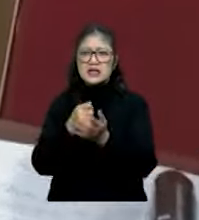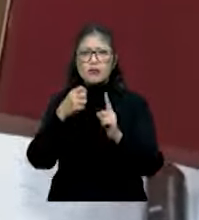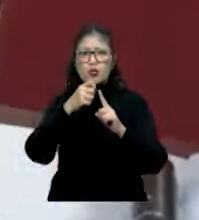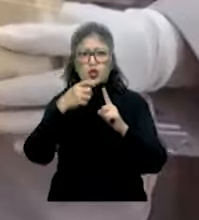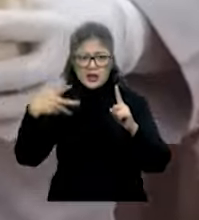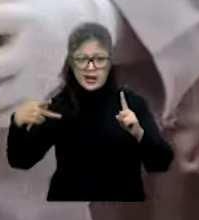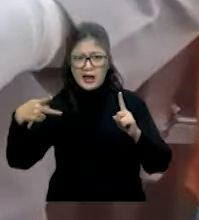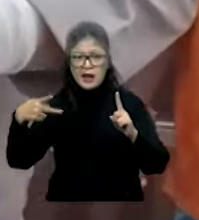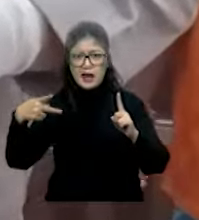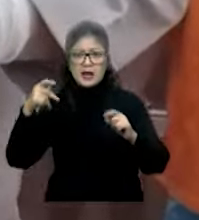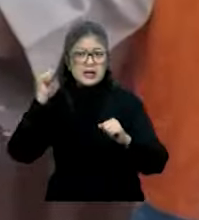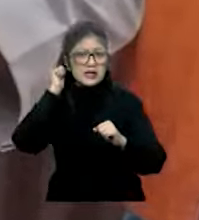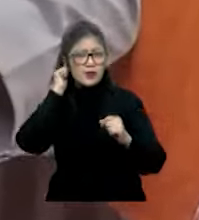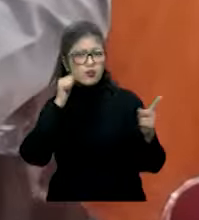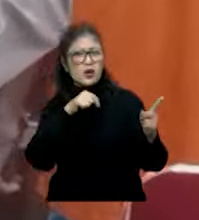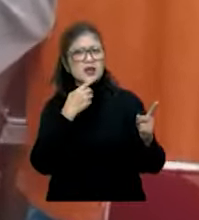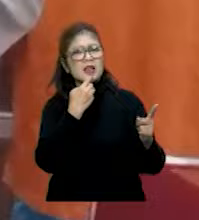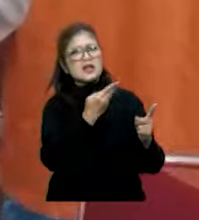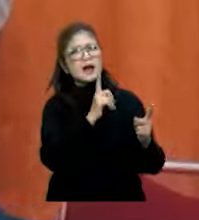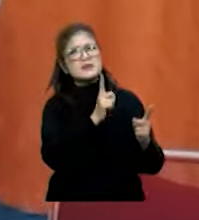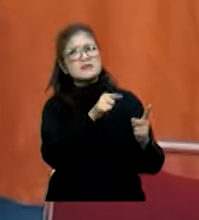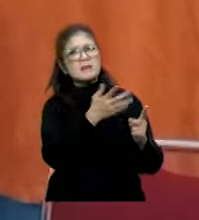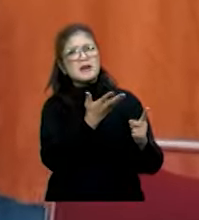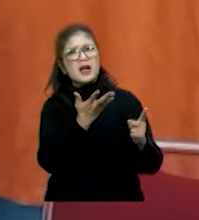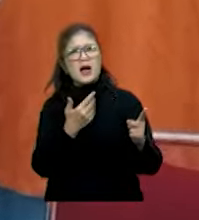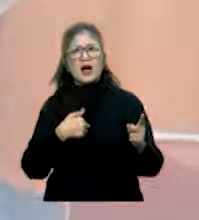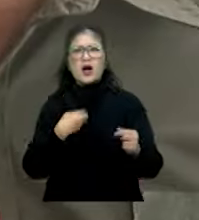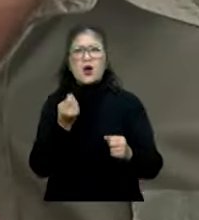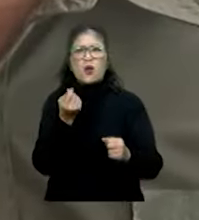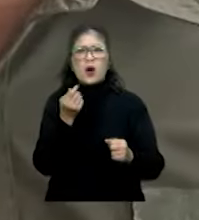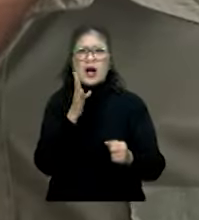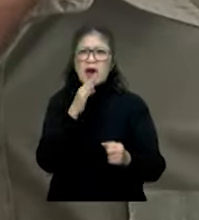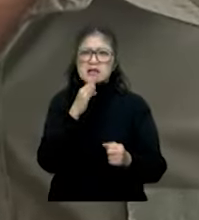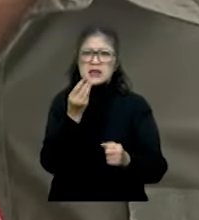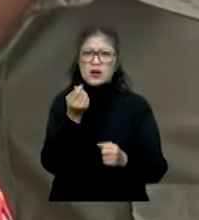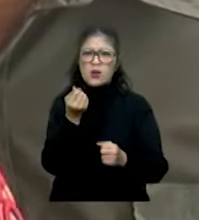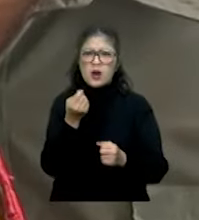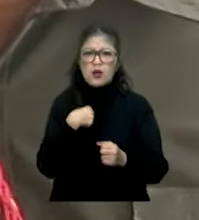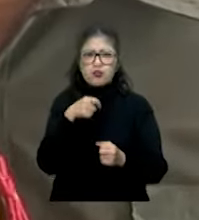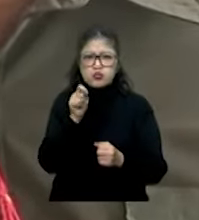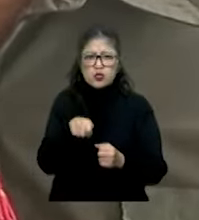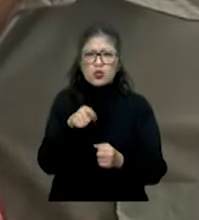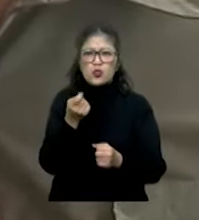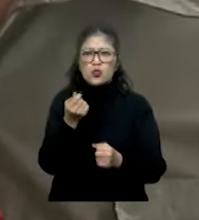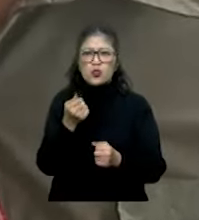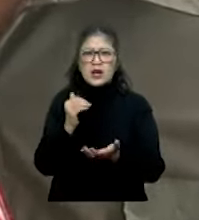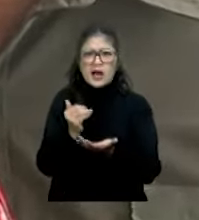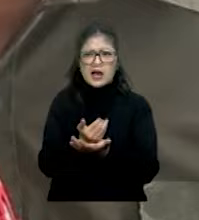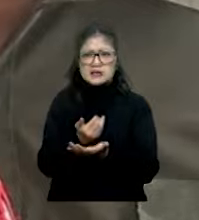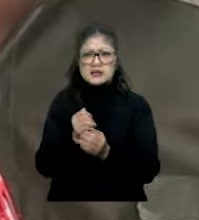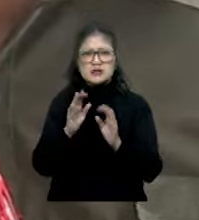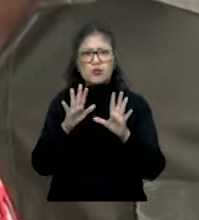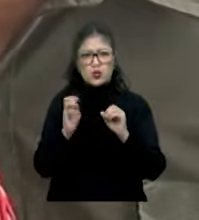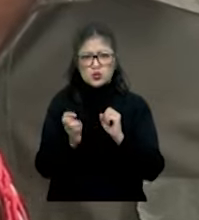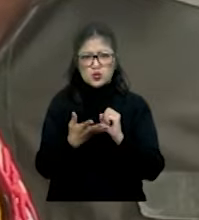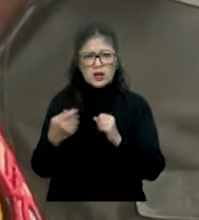karena terdesak ekonomi dijanjikan upah 10 juta rupiah. Narkoba Polda Kalbar. Jadi selama